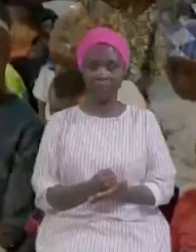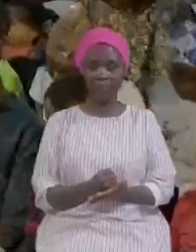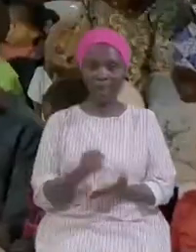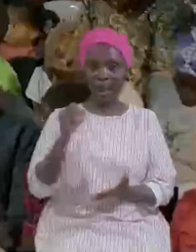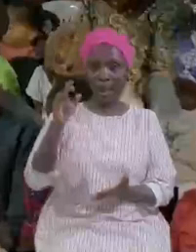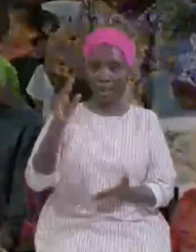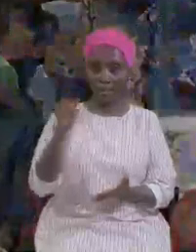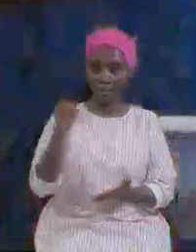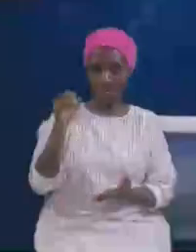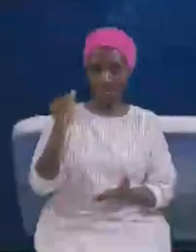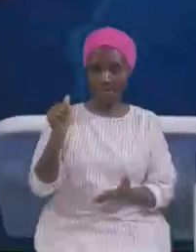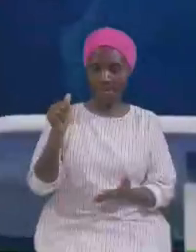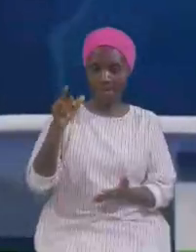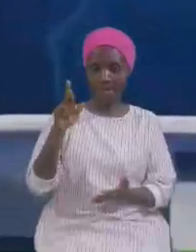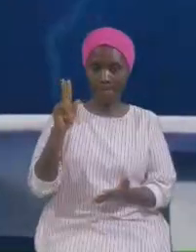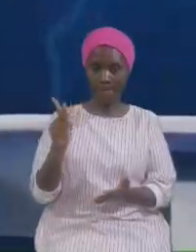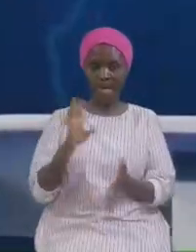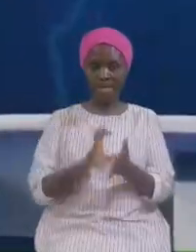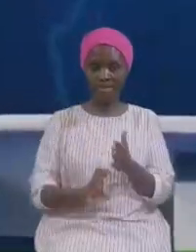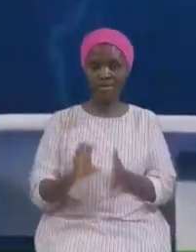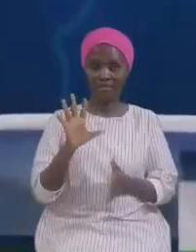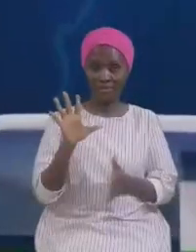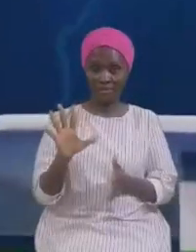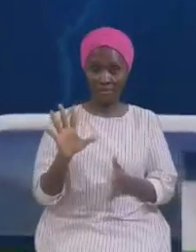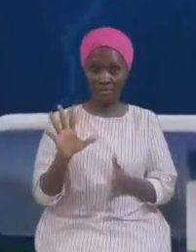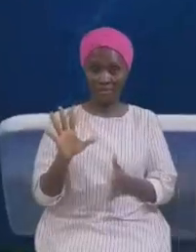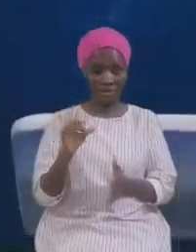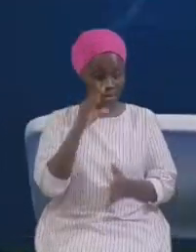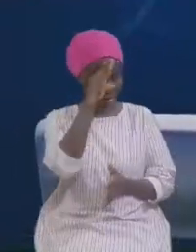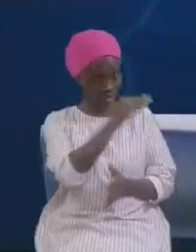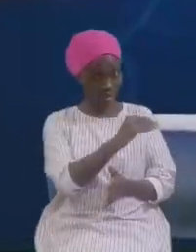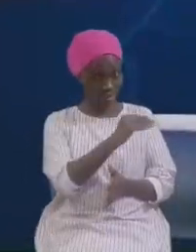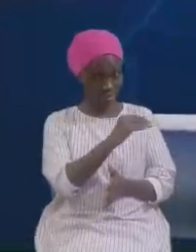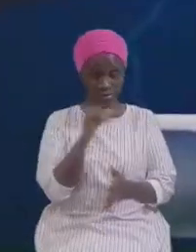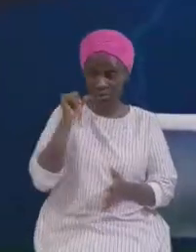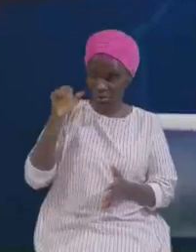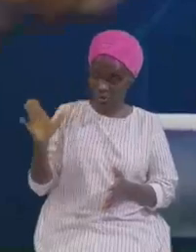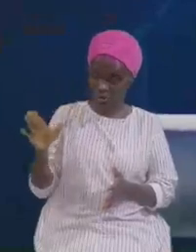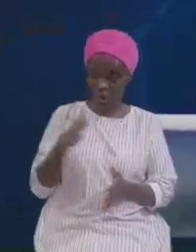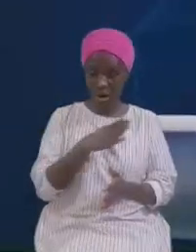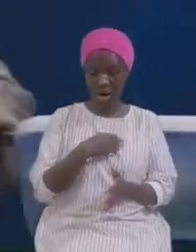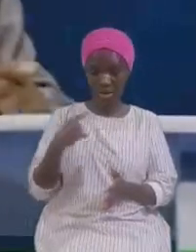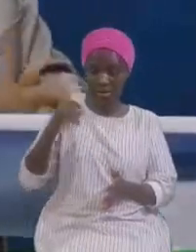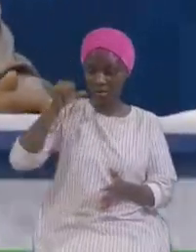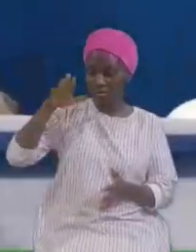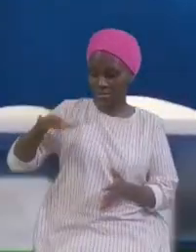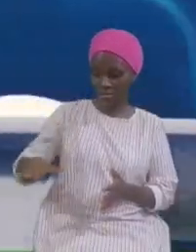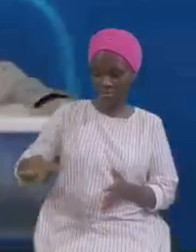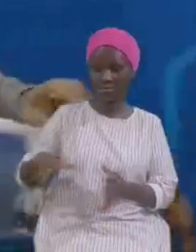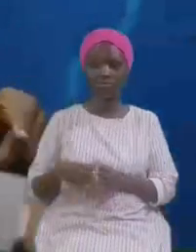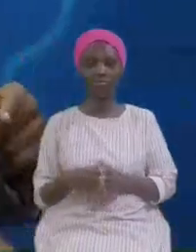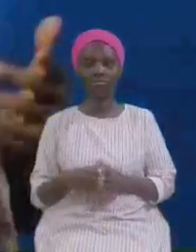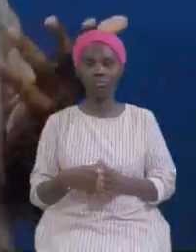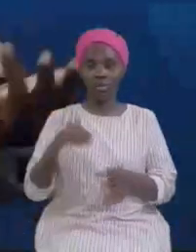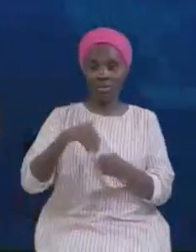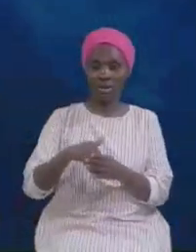Marc 5. Un homme, une femme, un adolescent, une adolescente.